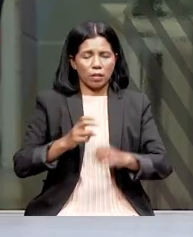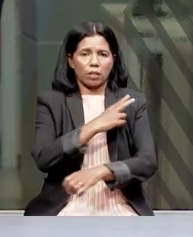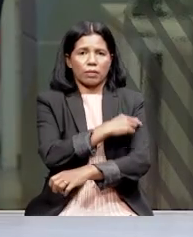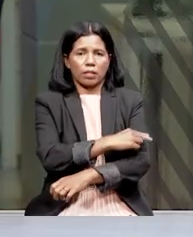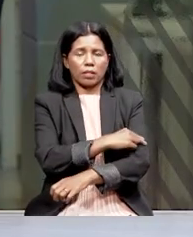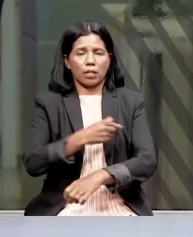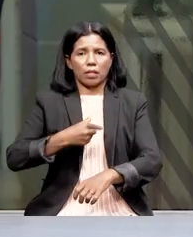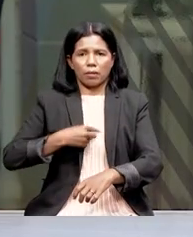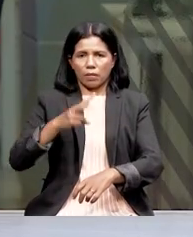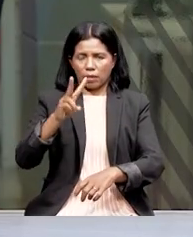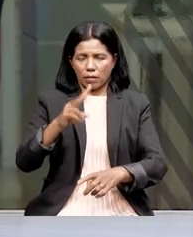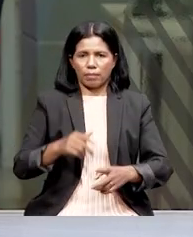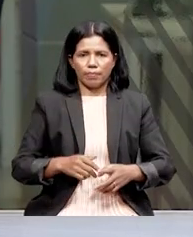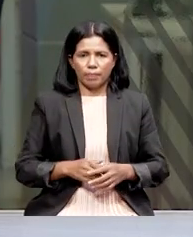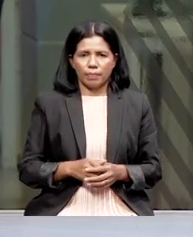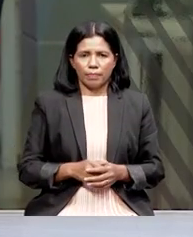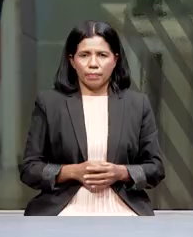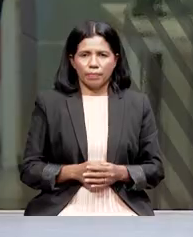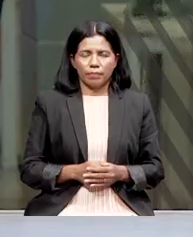nacional.